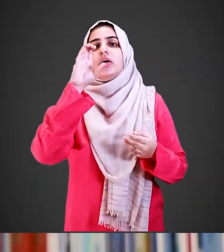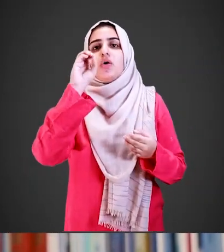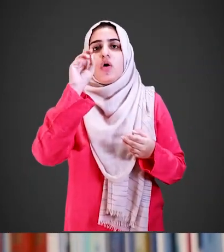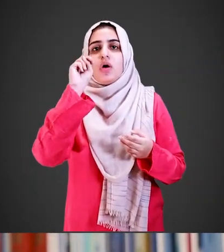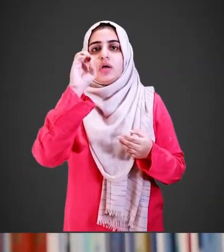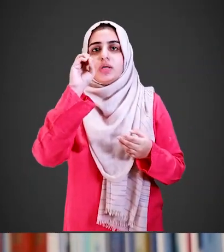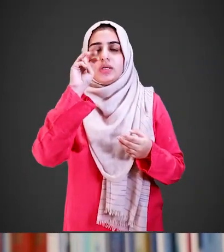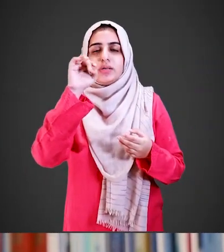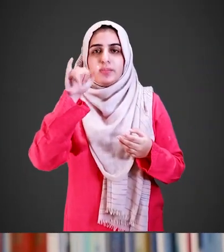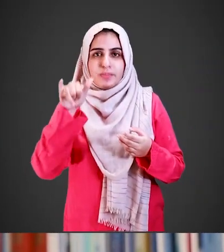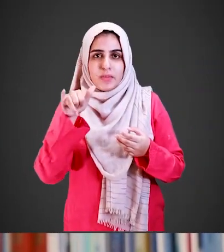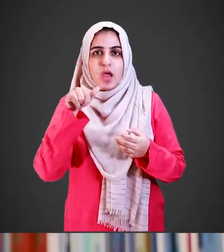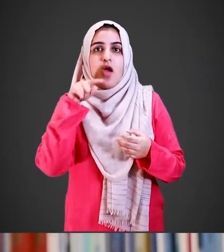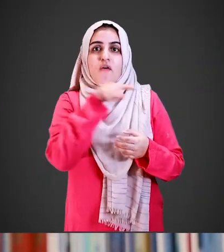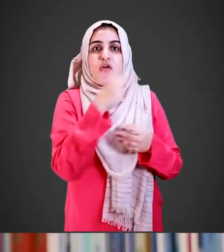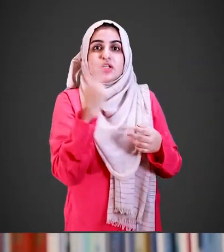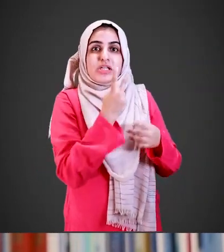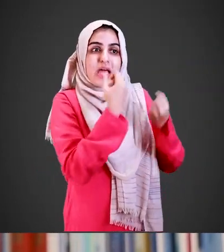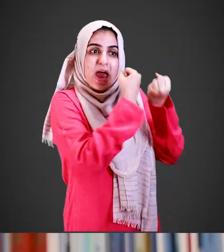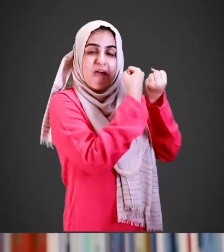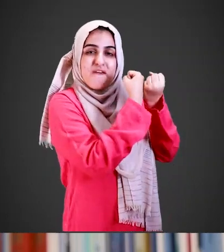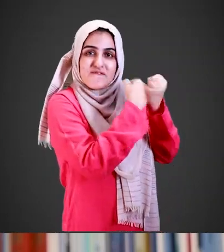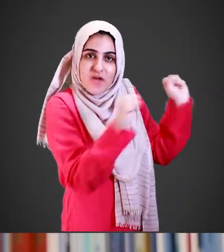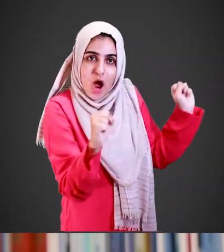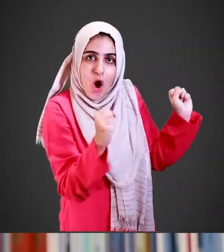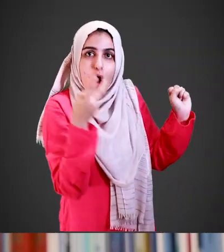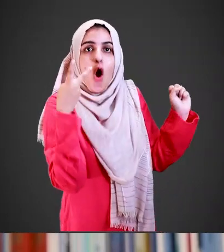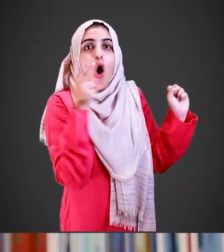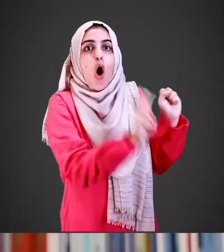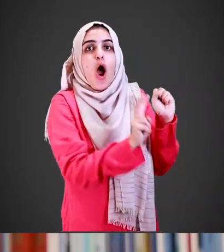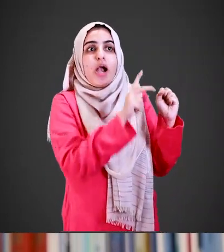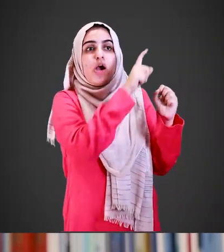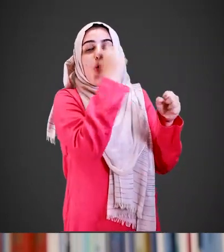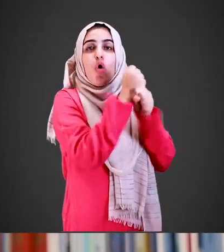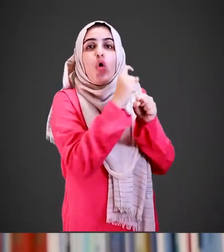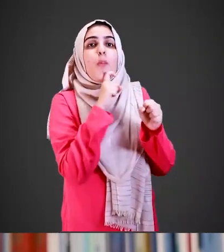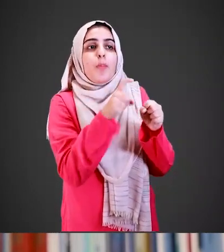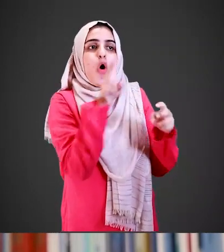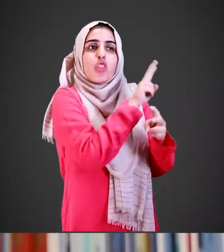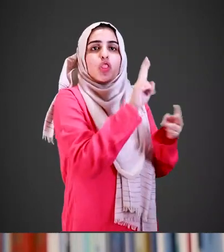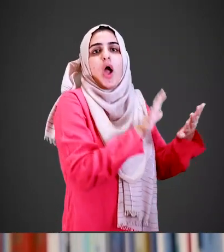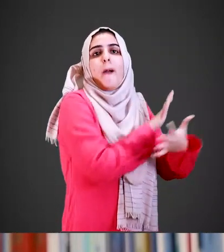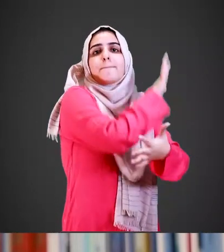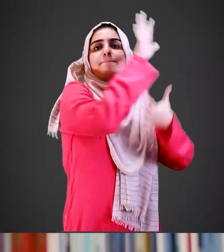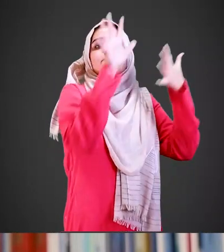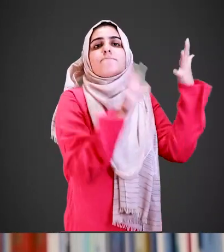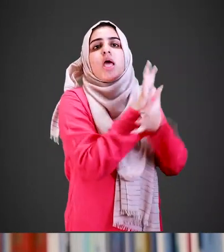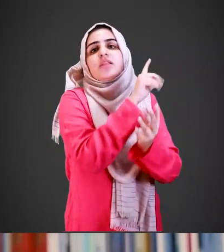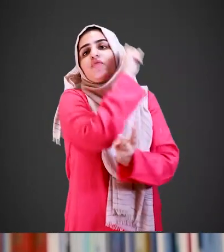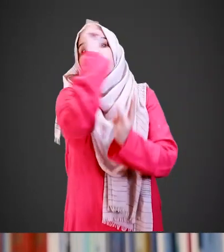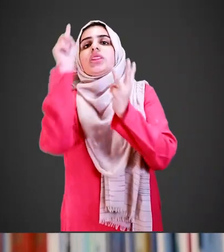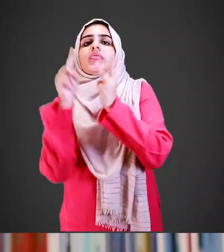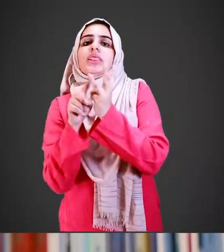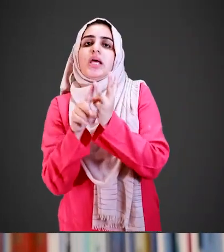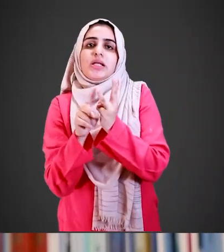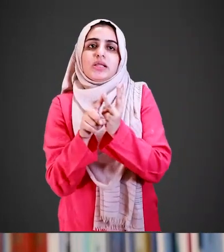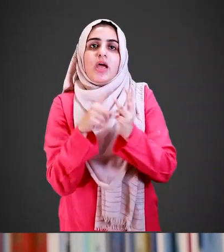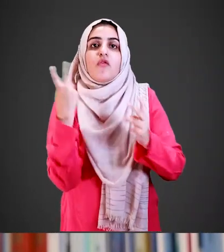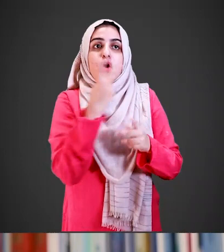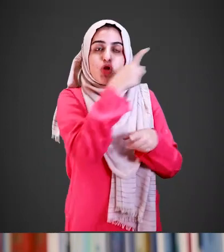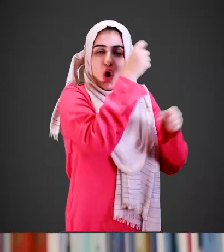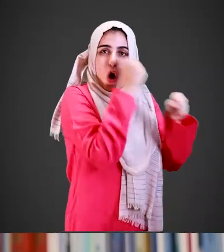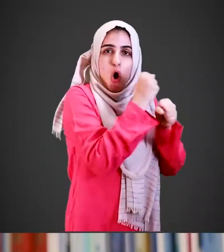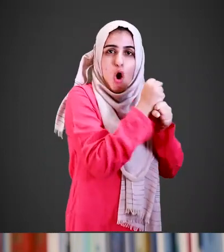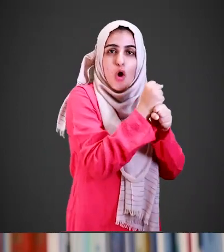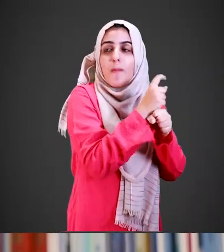جاتا ہے آپ کی جو فری مارکیٹ ہے اور آپ کا سوشل ویلفیئر سسٹم ہے۔ یعنی اس میں جو اسٹیٹ ہوتی ہے وہ باقاعدہ اپنا ایک رول پلے کر رہی